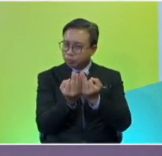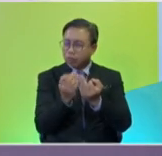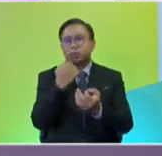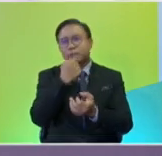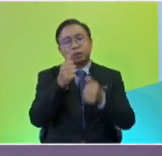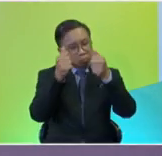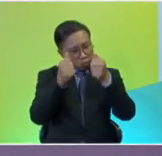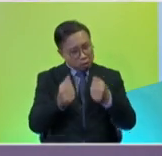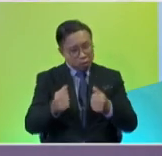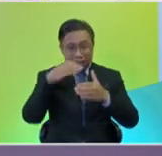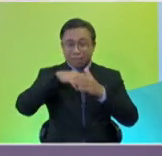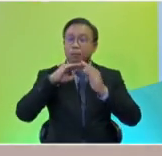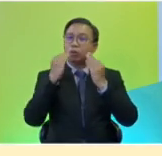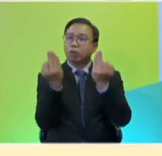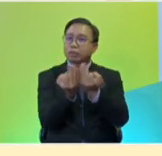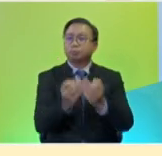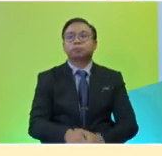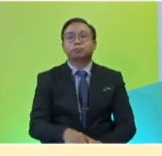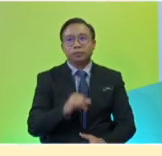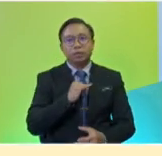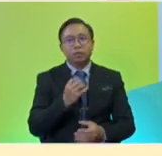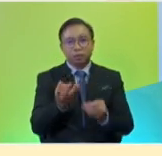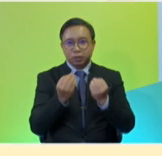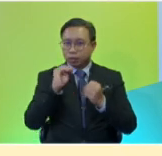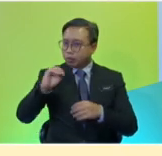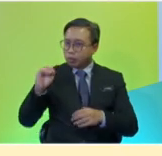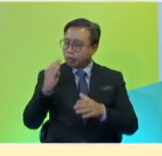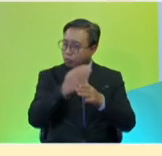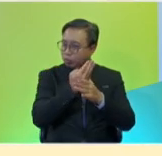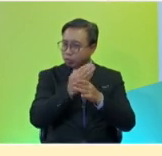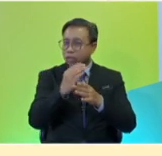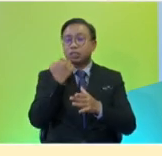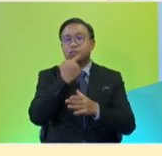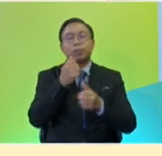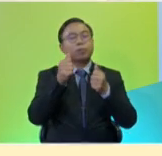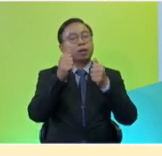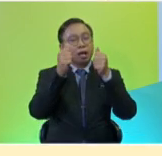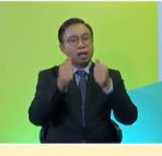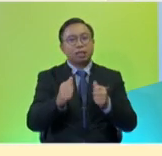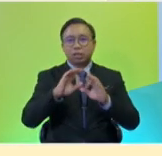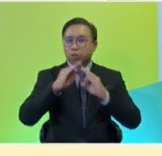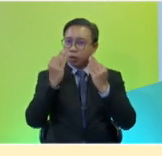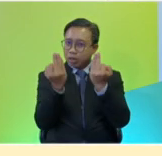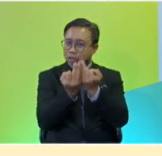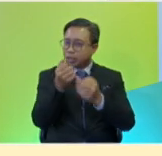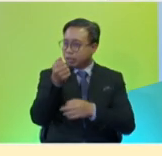kamu Oke saya minta murid-murid Coba kau kasihkan siapa Ali keluarga anda